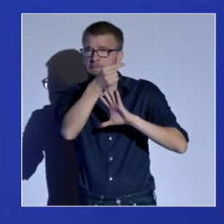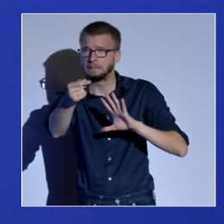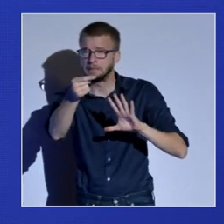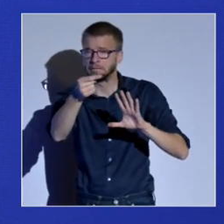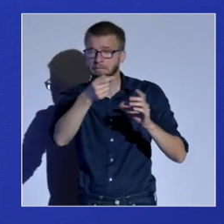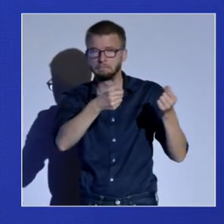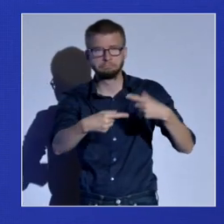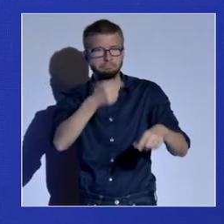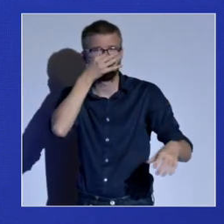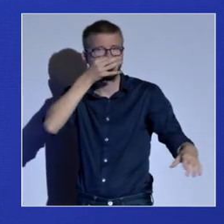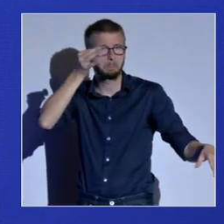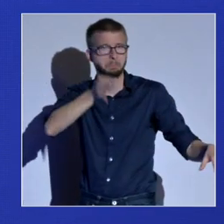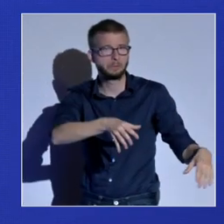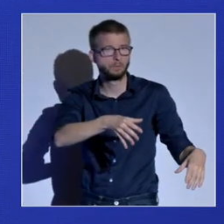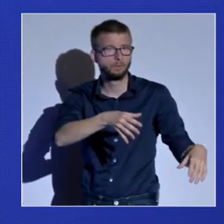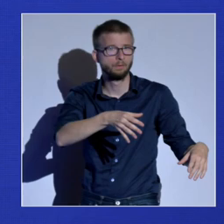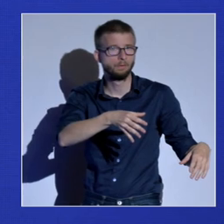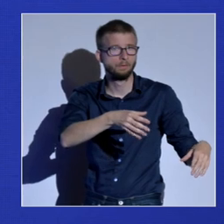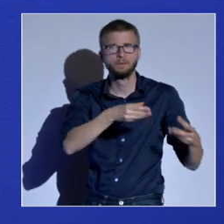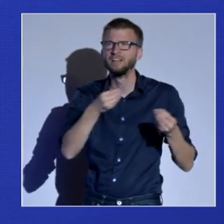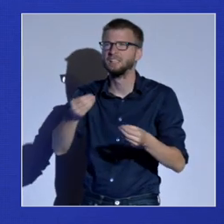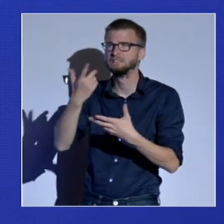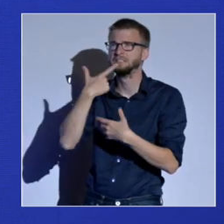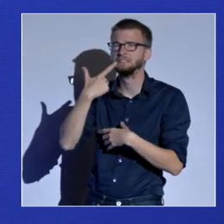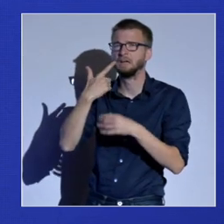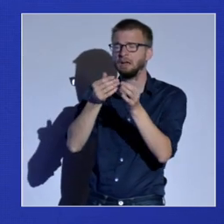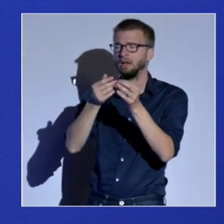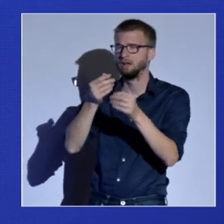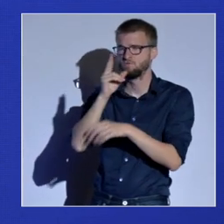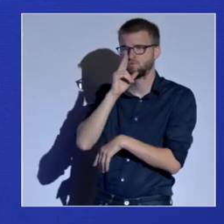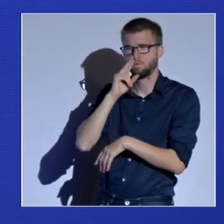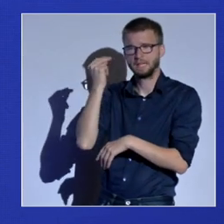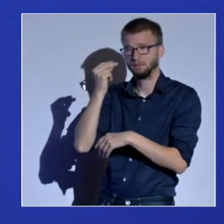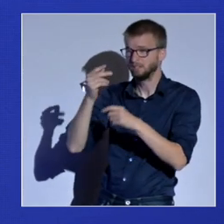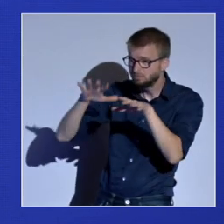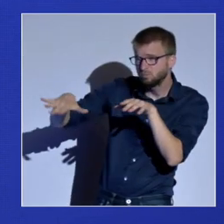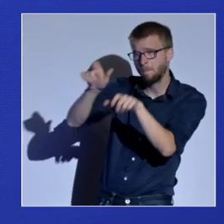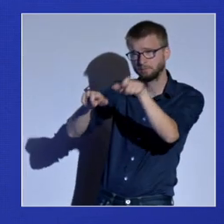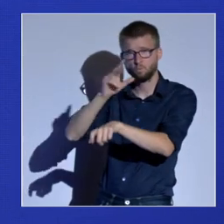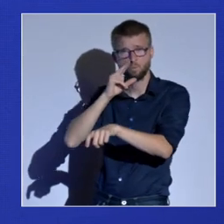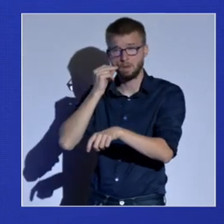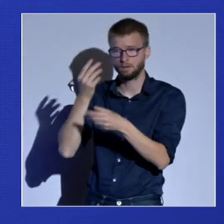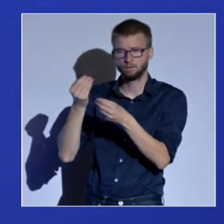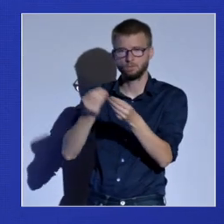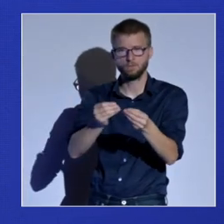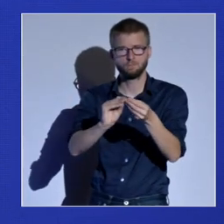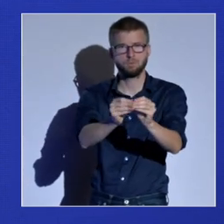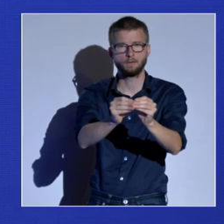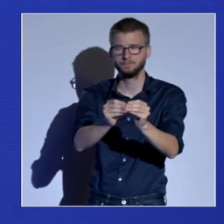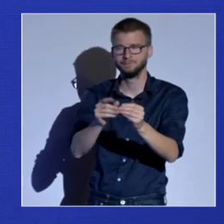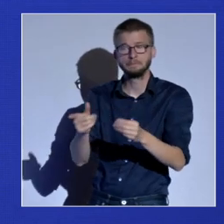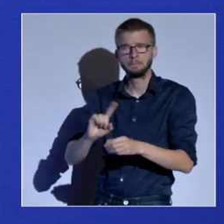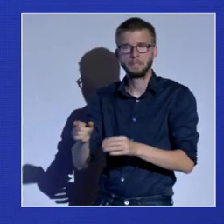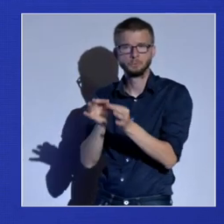que l'humanité n'est pas la solution que l'humanité et le problème faut pas s'étonner